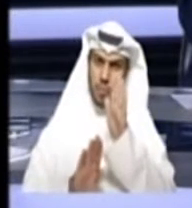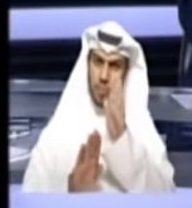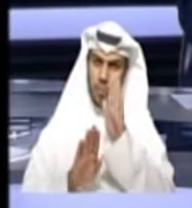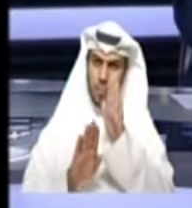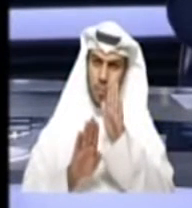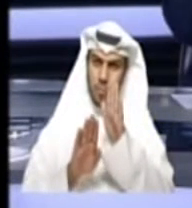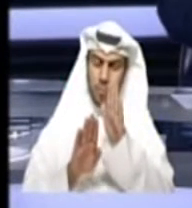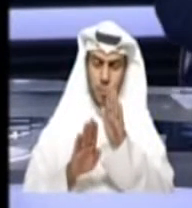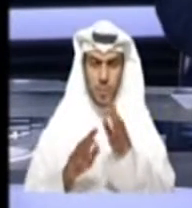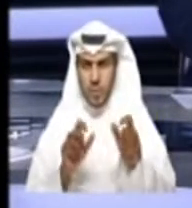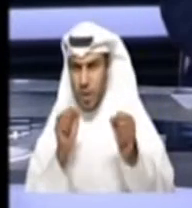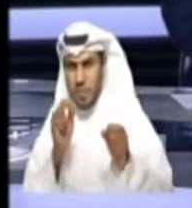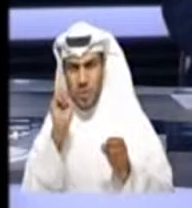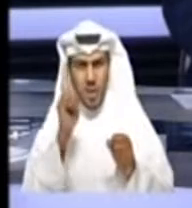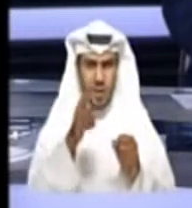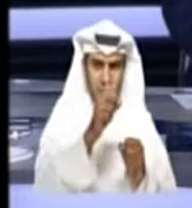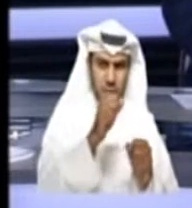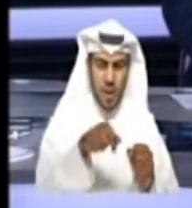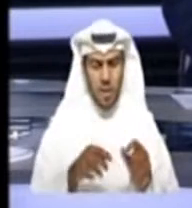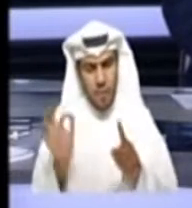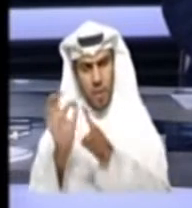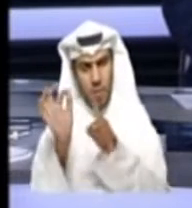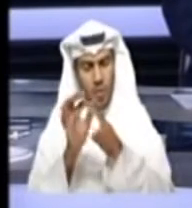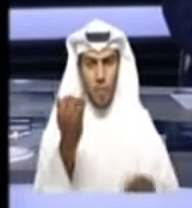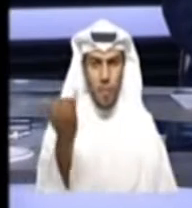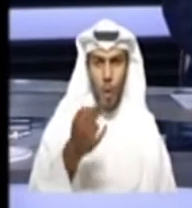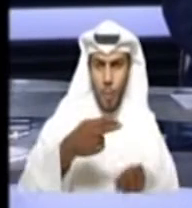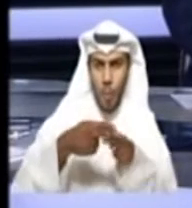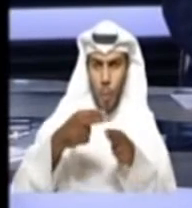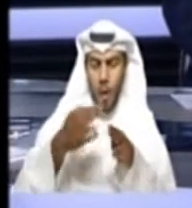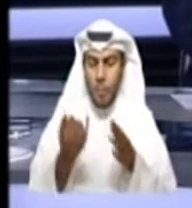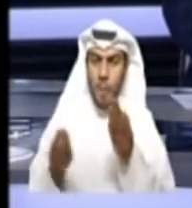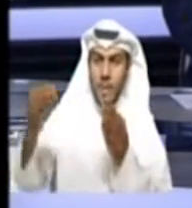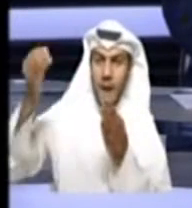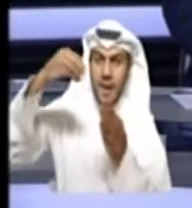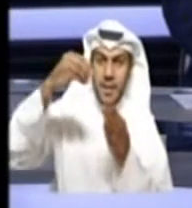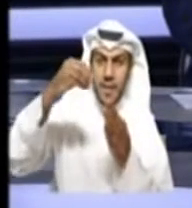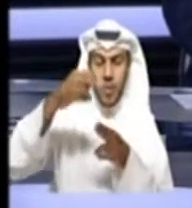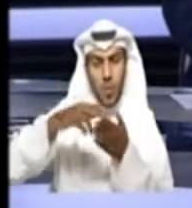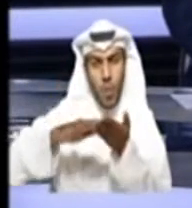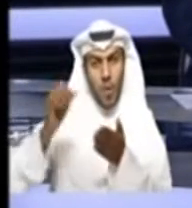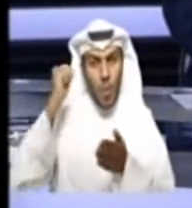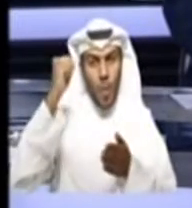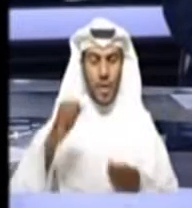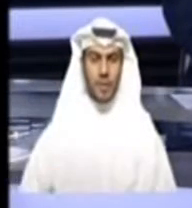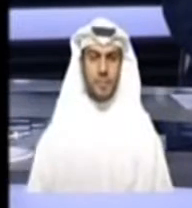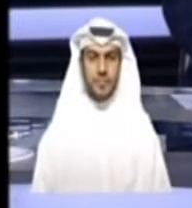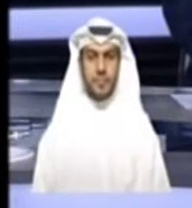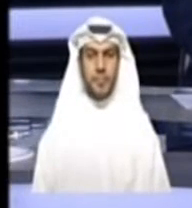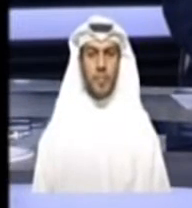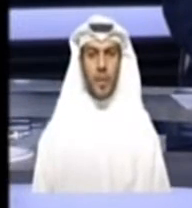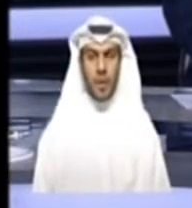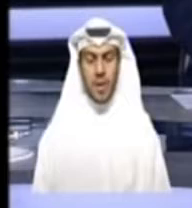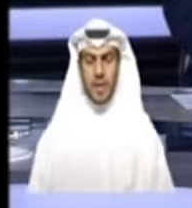من تصويب العمل البرلماني استحقاقا وطنيا لتعزيز أهم مكتسباتنا الوطنية. نعم، هذا وقد